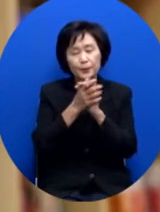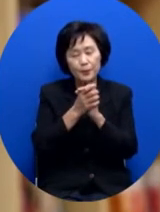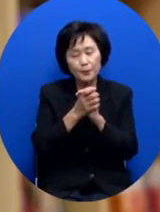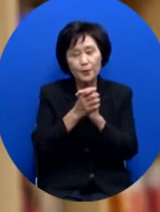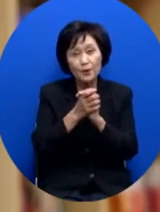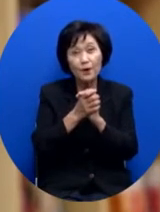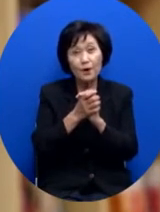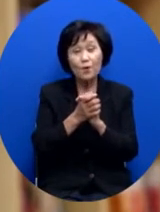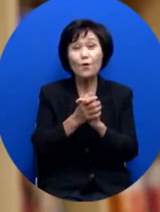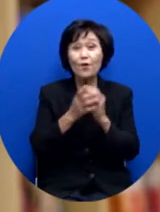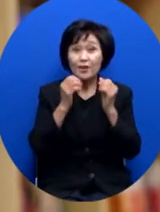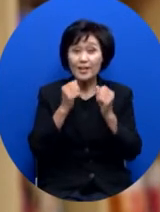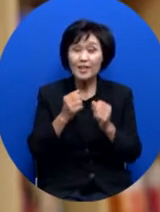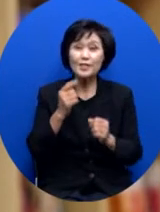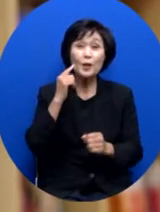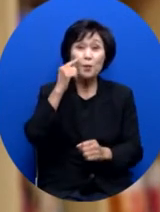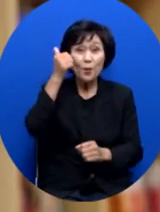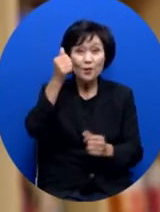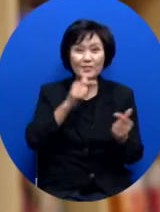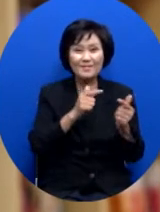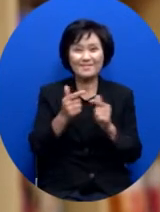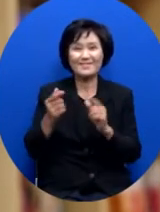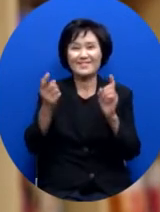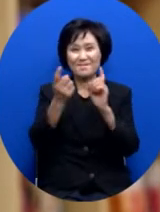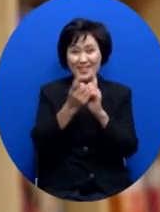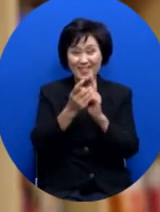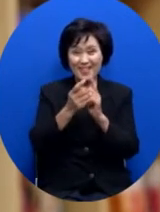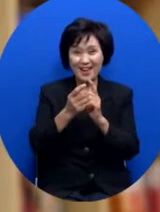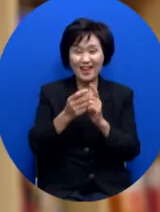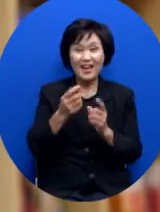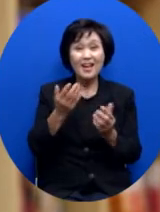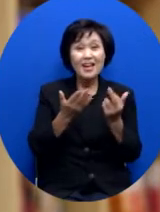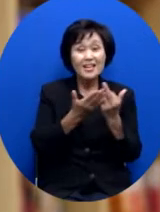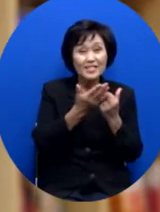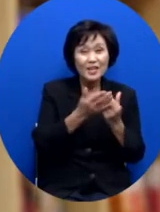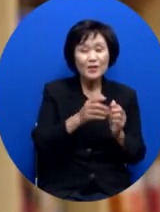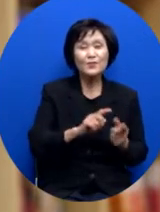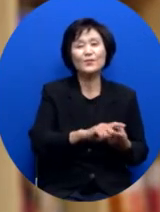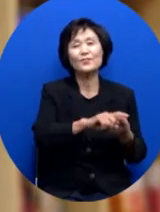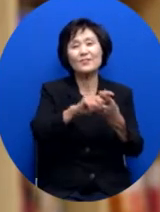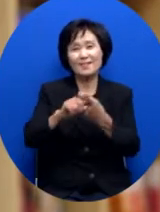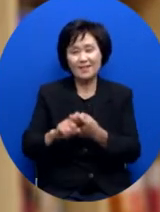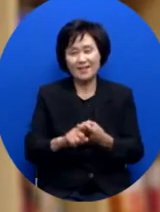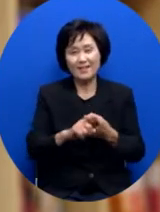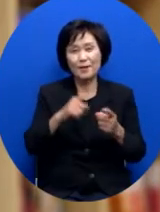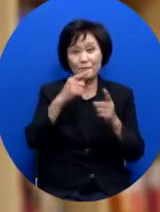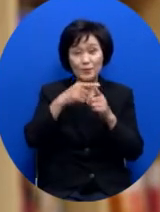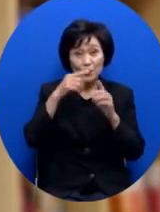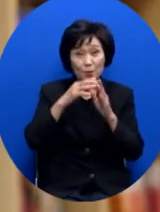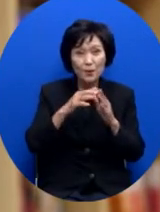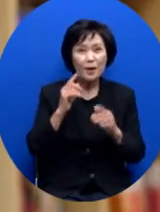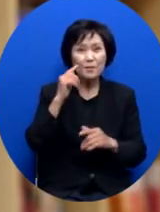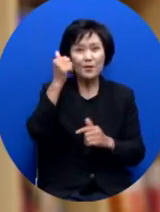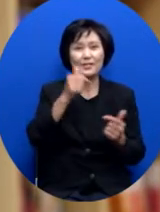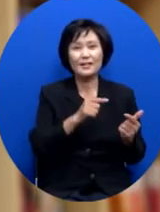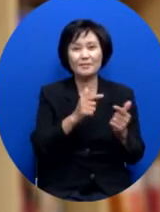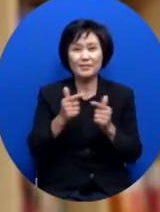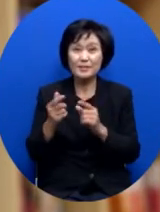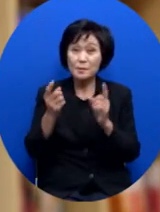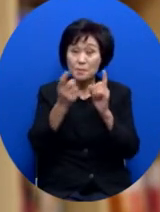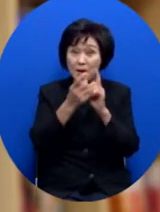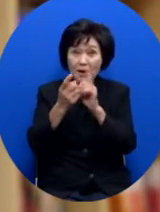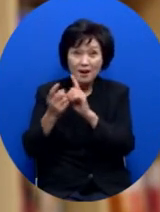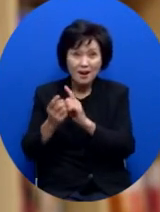만나게 되었습니다 제주도의 교회 연합으로 이루어진 너무 귀한 분들 만났는데 함께 나눔을 하면서 대화를 하면서